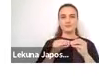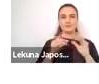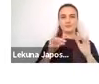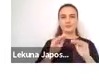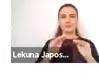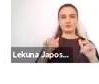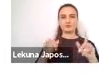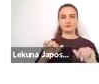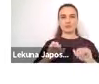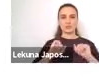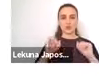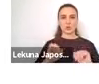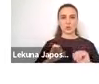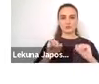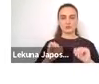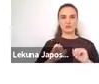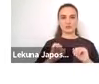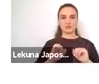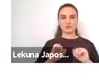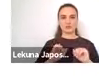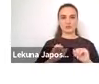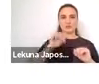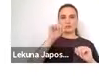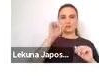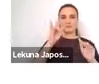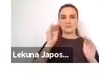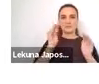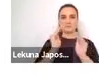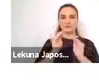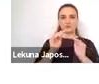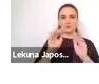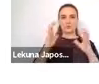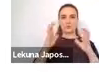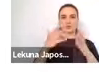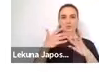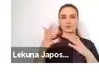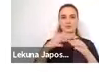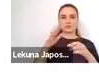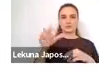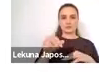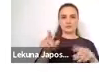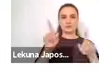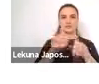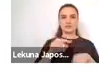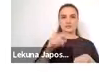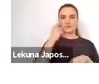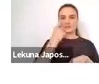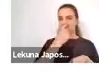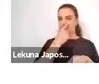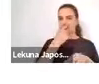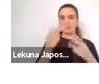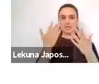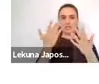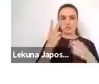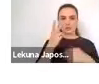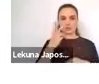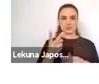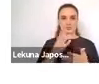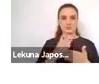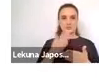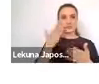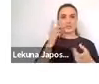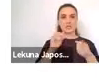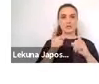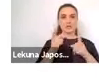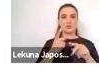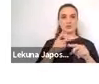ბავშვი ცდილობს თვეების ბავშვი ბურთისკენ წაიღოს ხელი. ესეც თვალის და ხელის კოორდინაცია არის სინამდვილეში, რომ